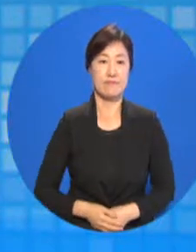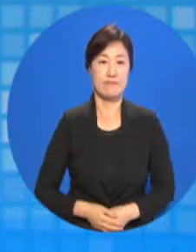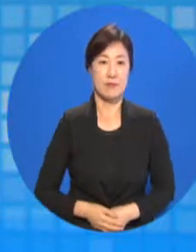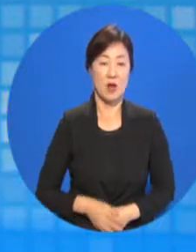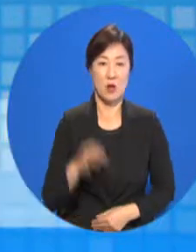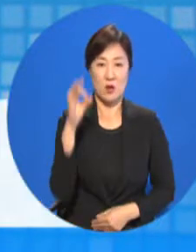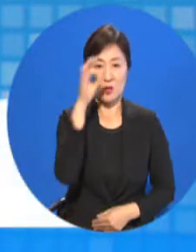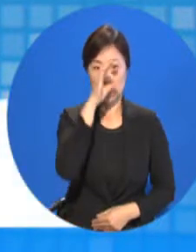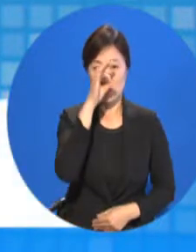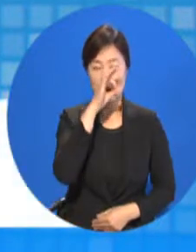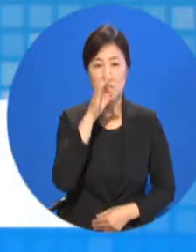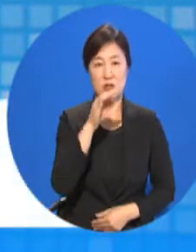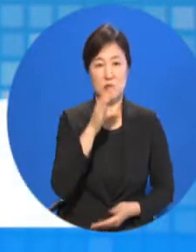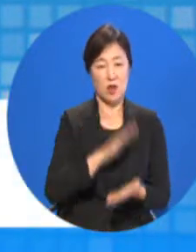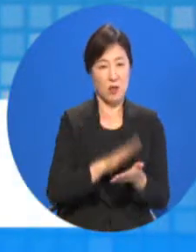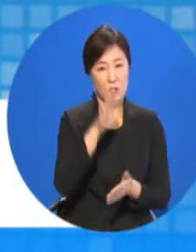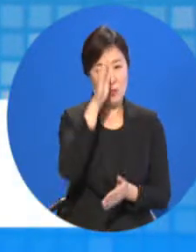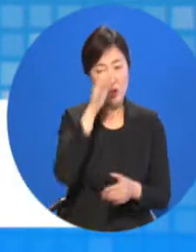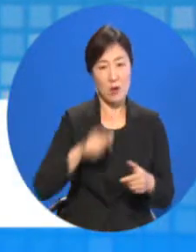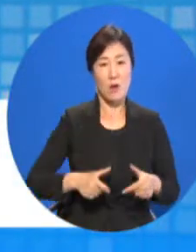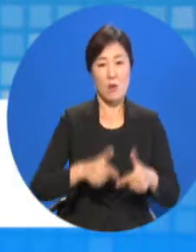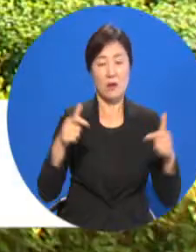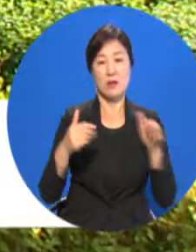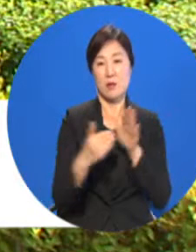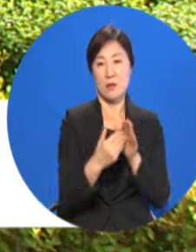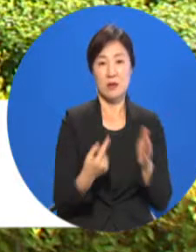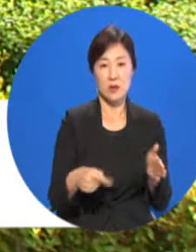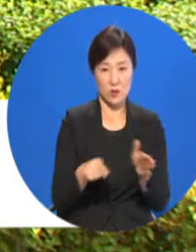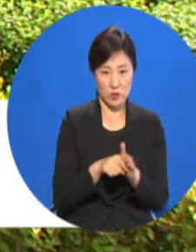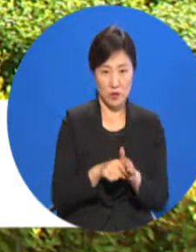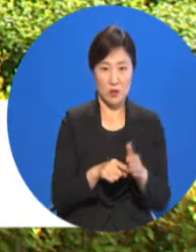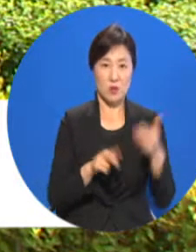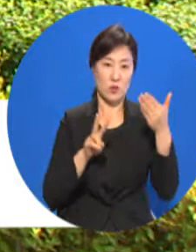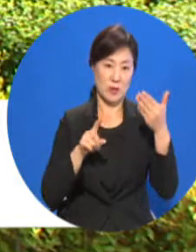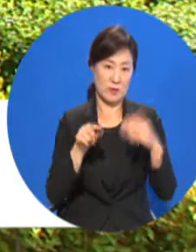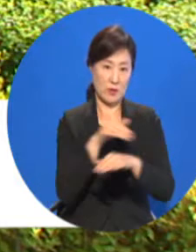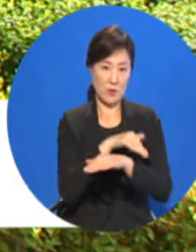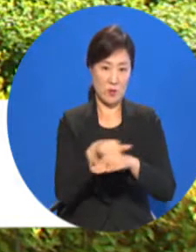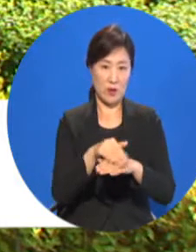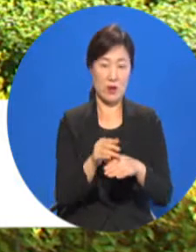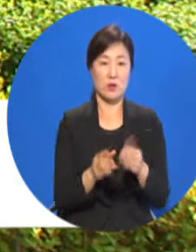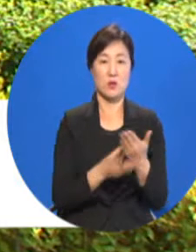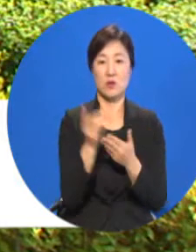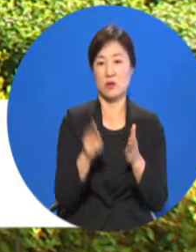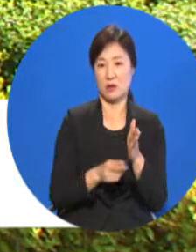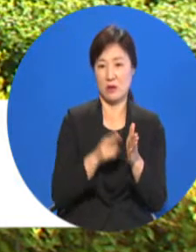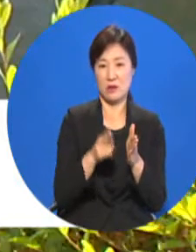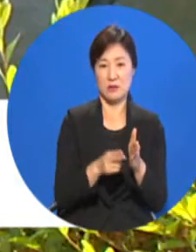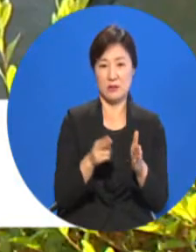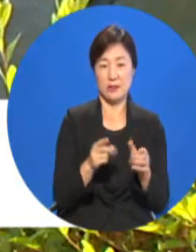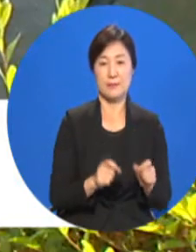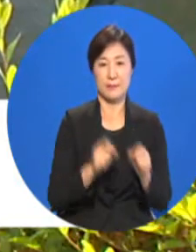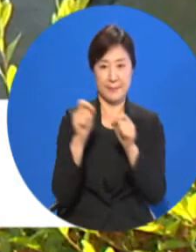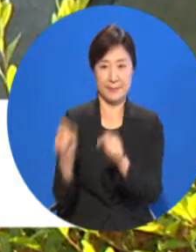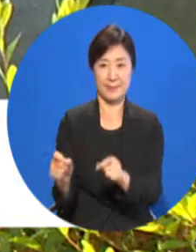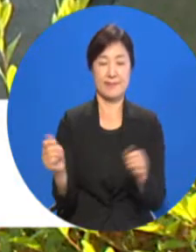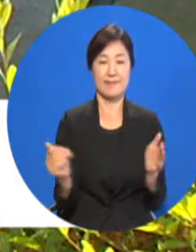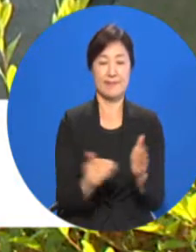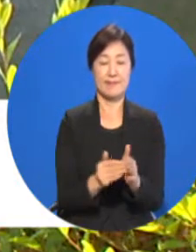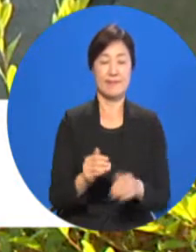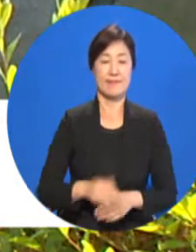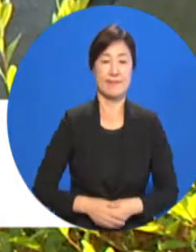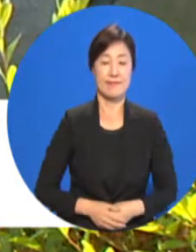돼지열병 확산 방지를 위해 광주시교육청이 21일로 예정됐던 통일열차 운행을 연기하기로 했습니다.